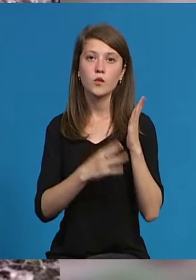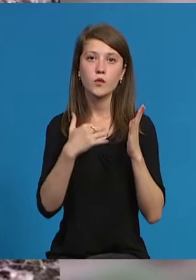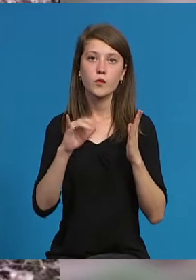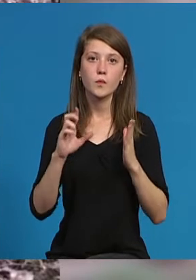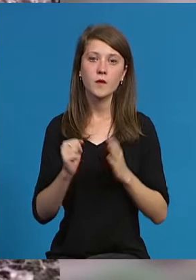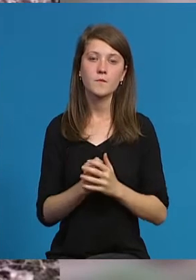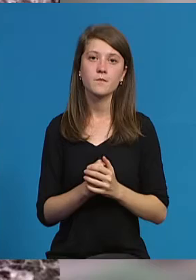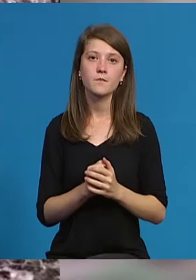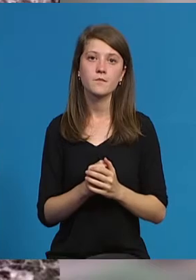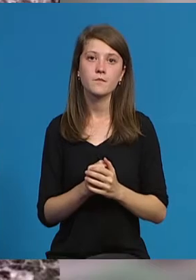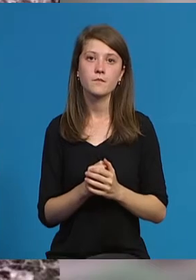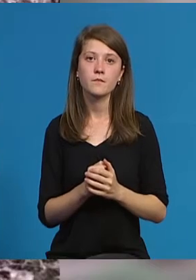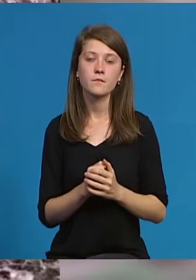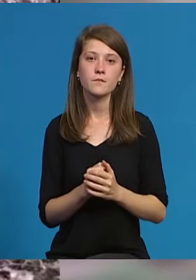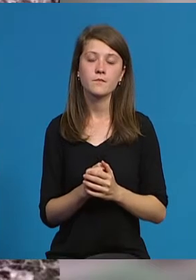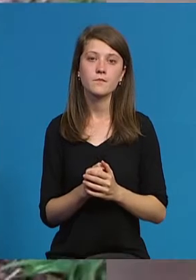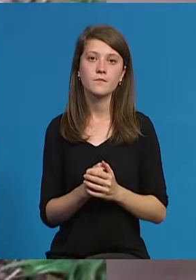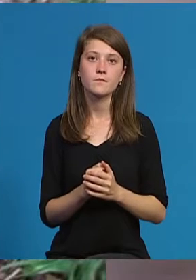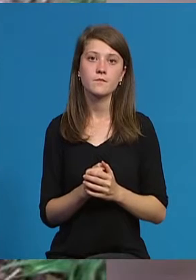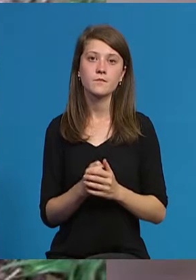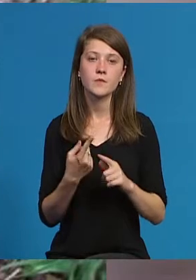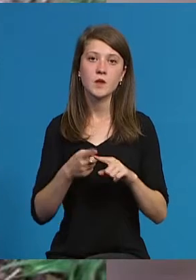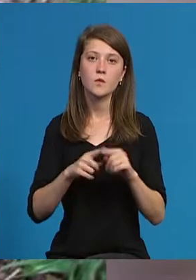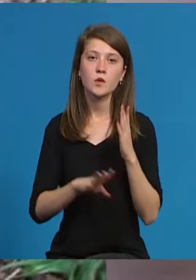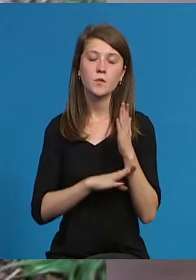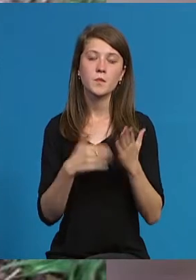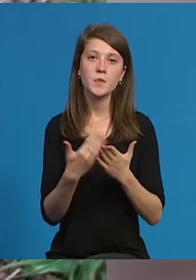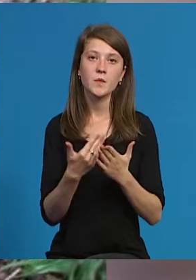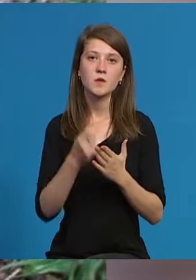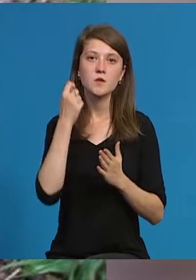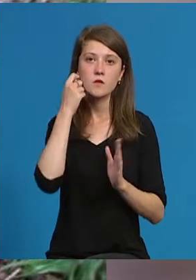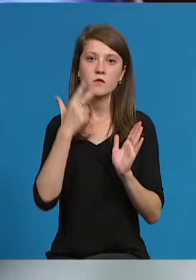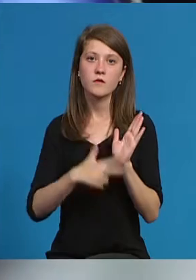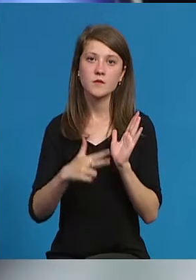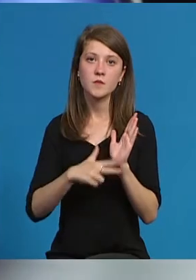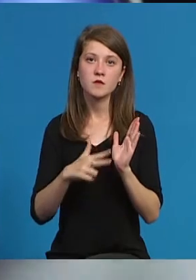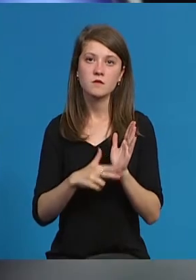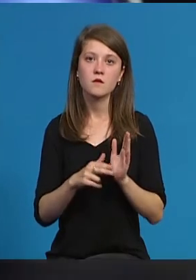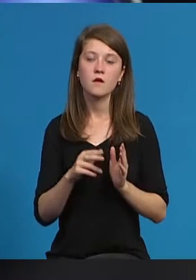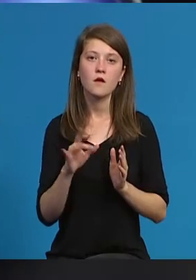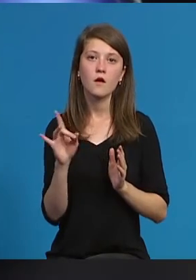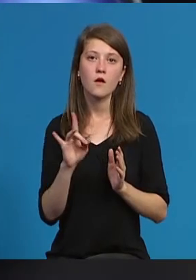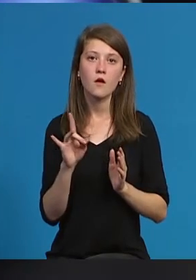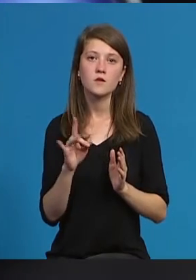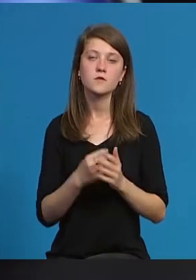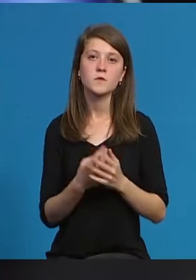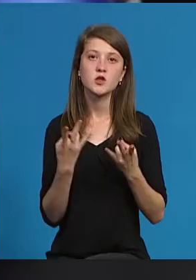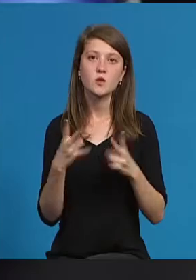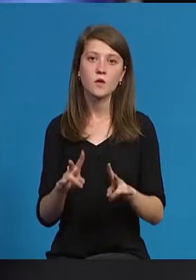у молодиків не виявилось. Цим дубам приблизно десь років 80. Розмір шкоди, заподіяний